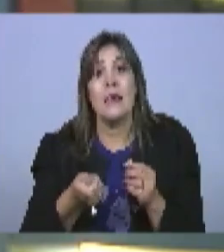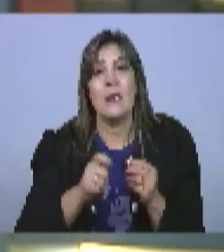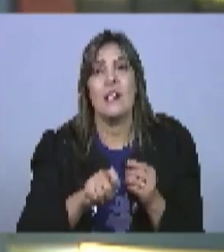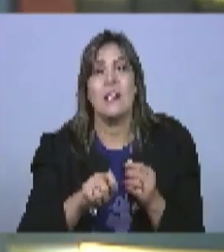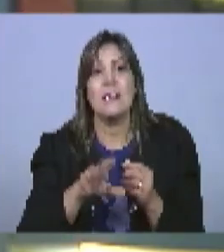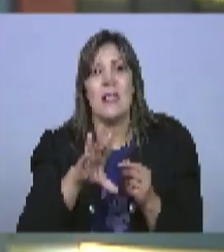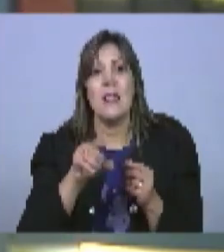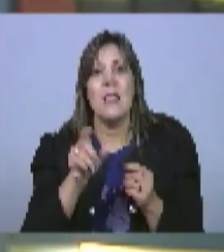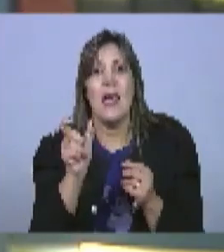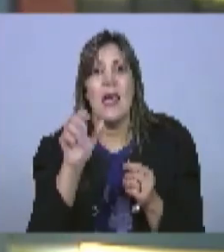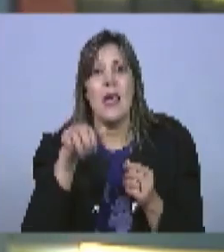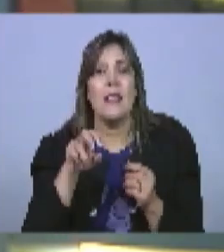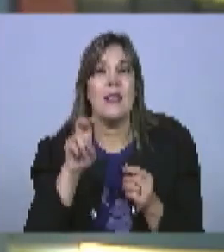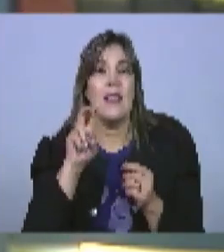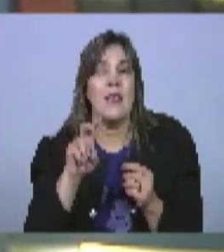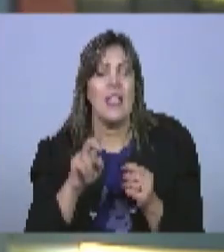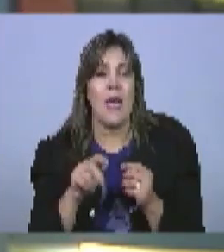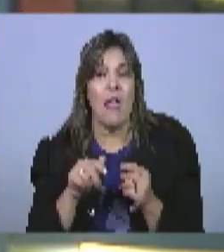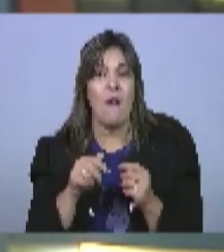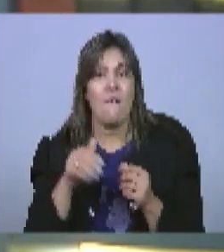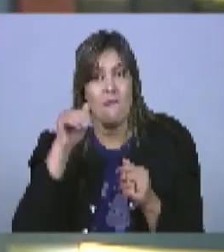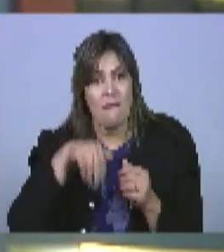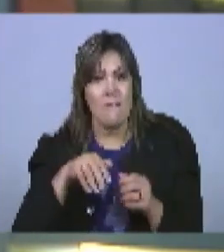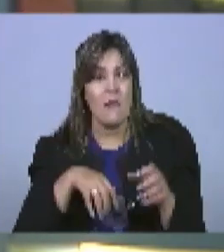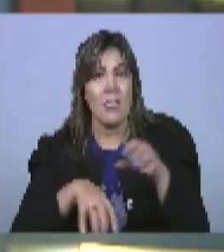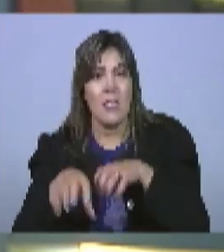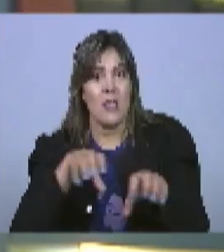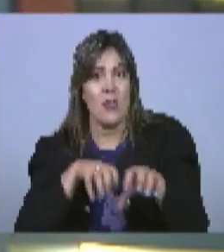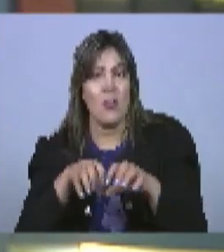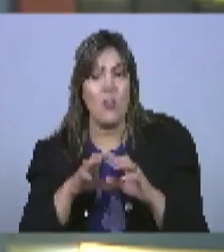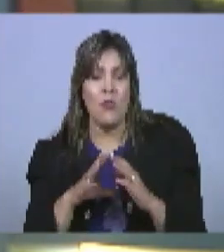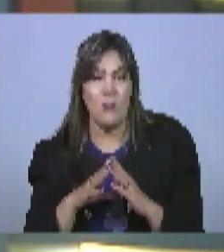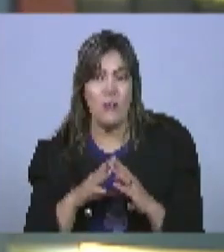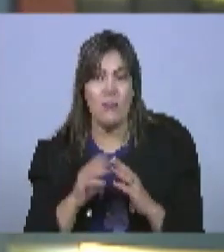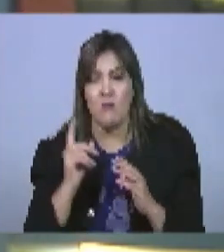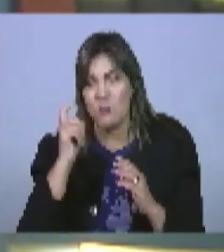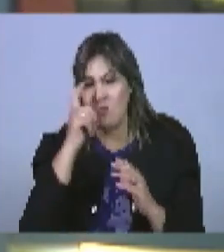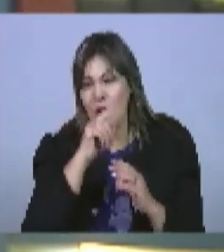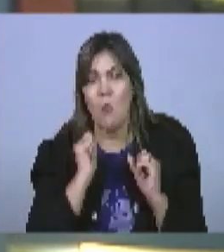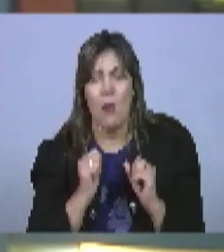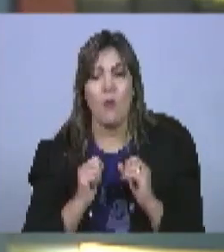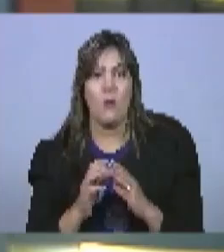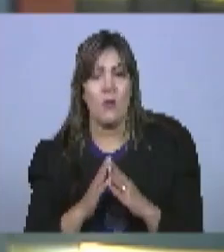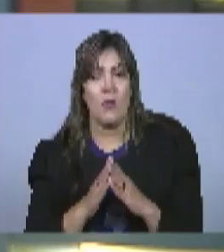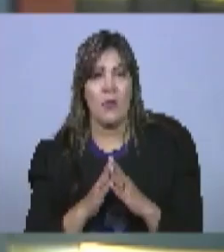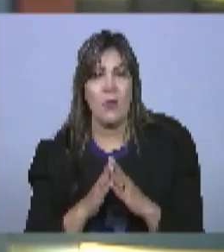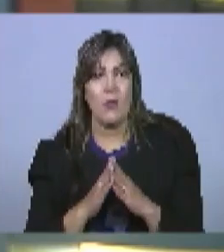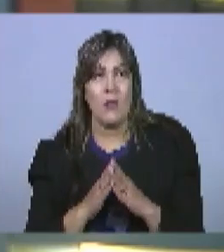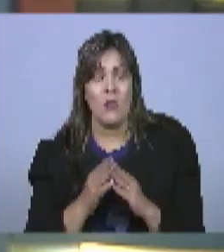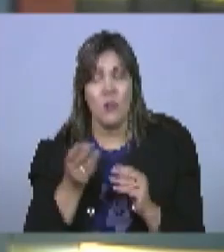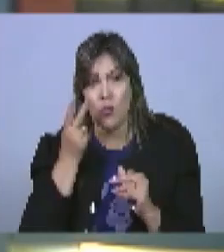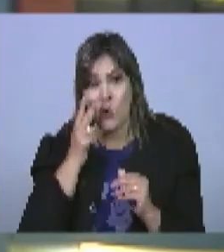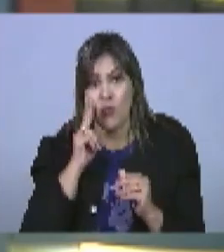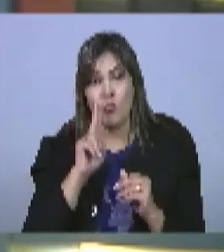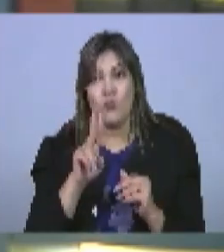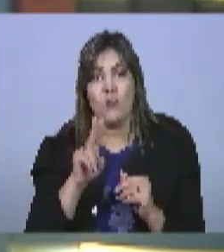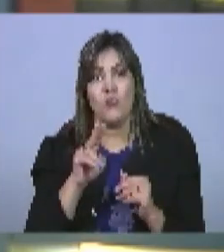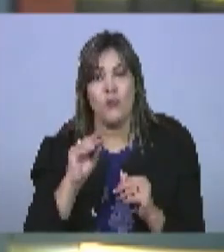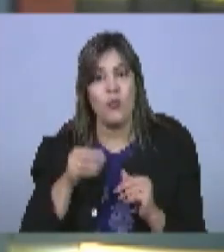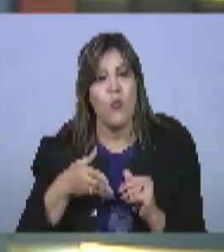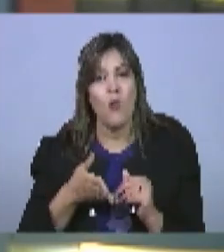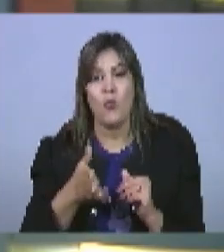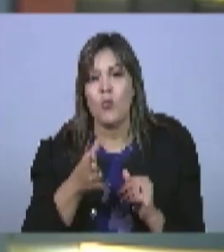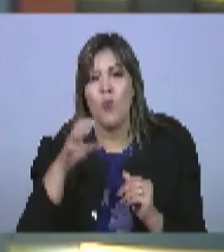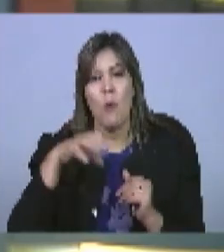قلب طهران يعني طبعا المساله معقده جدا وسنرى الى اين ستتجه